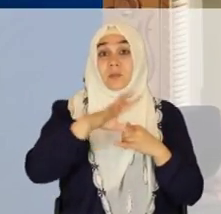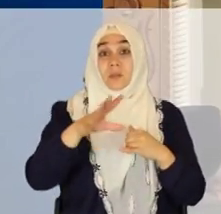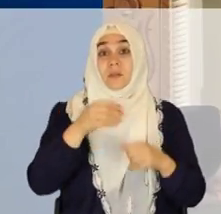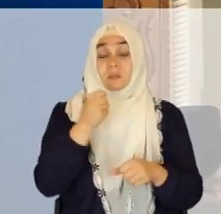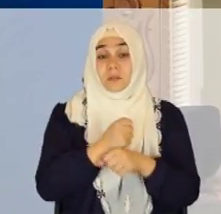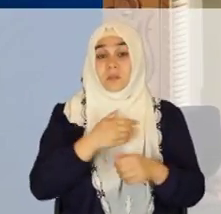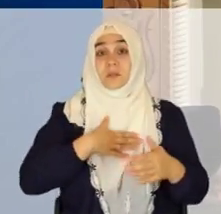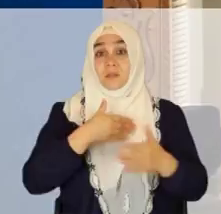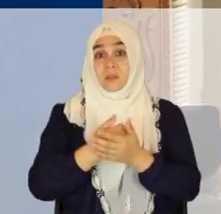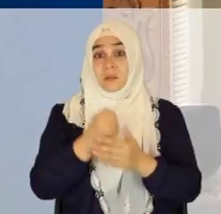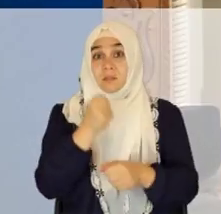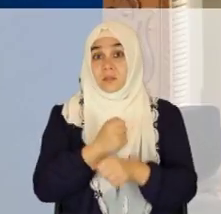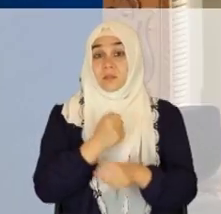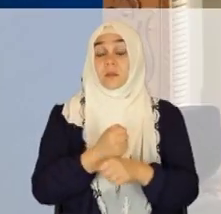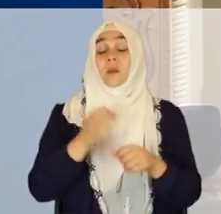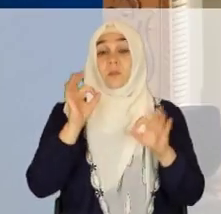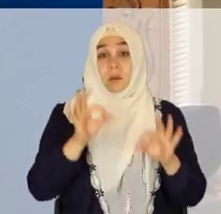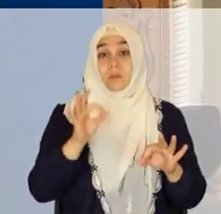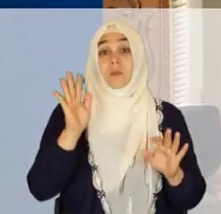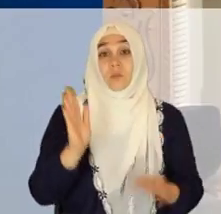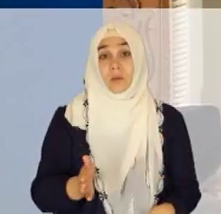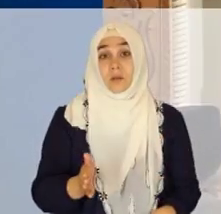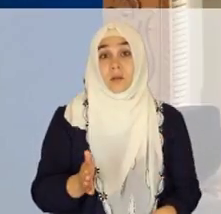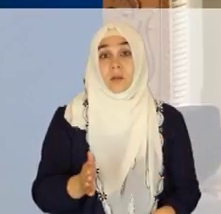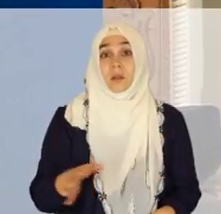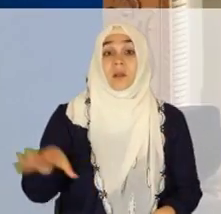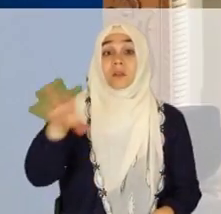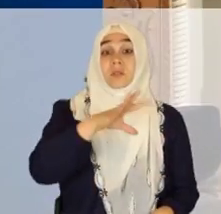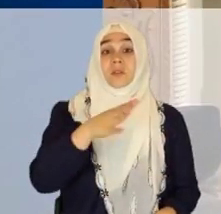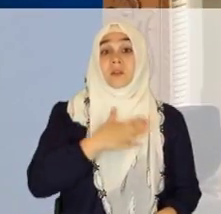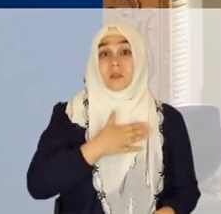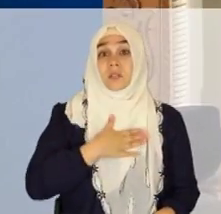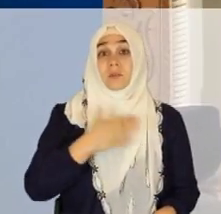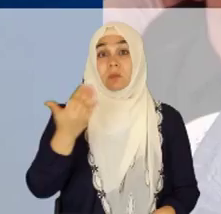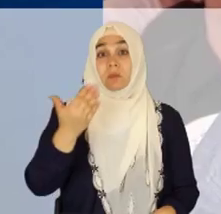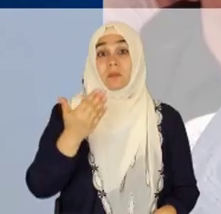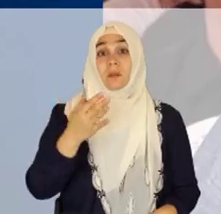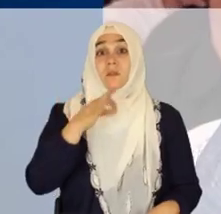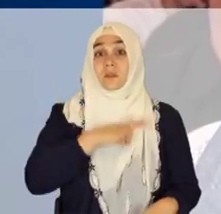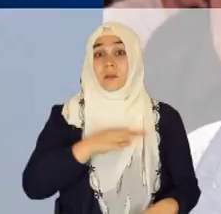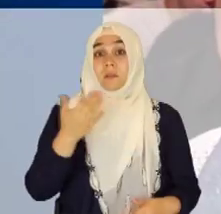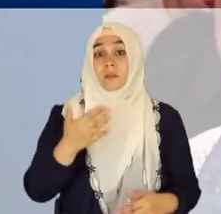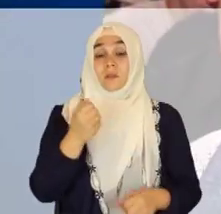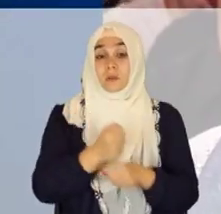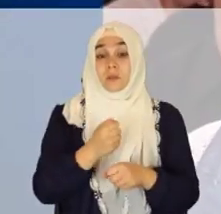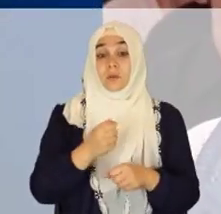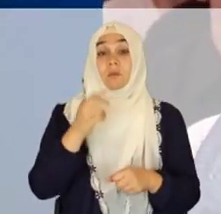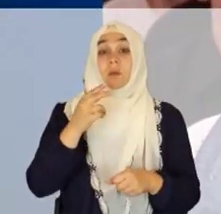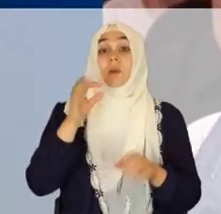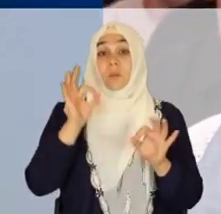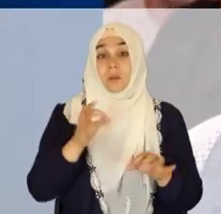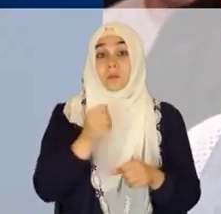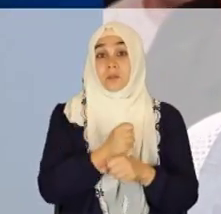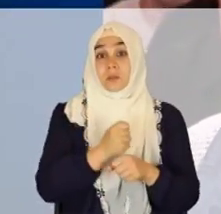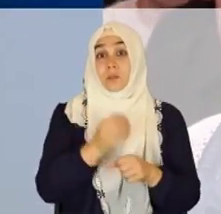vazifani sidqidildan bajargan bo'ladi va jamiyat unga bergan imtiyozdan foydalanayotganini oqlagan bo'ladi.